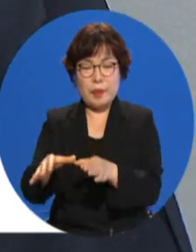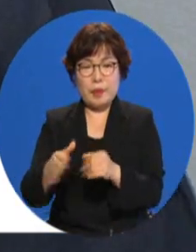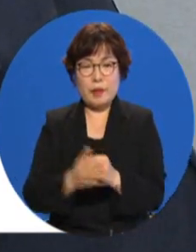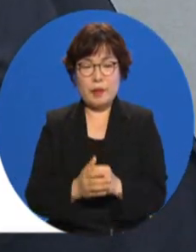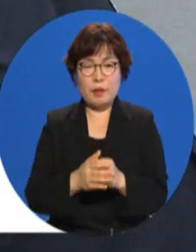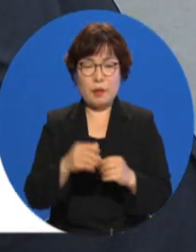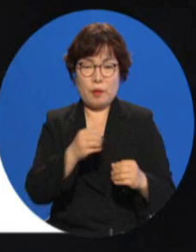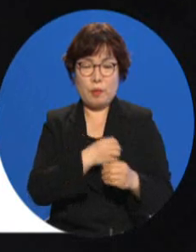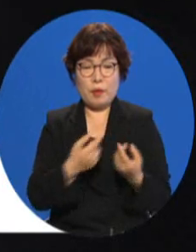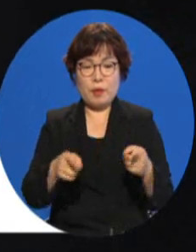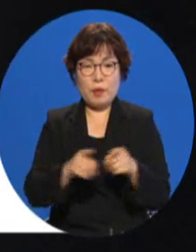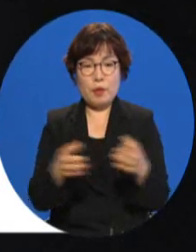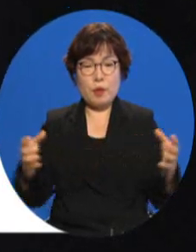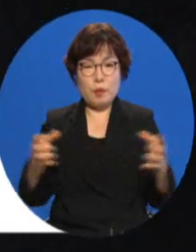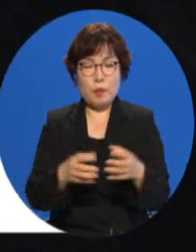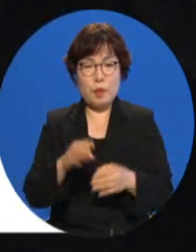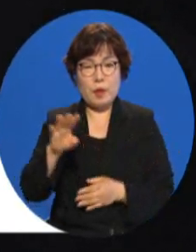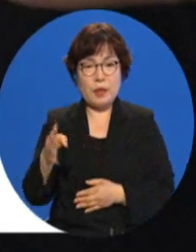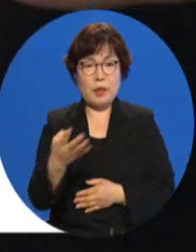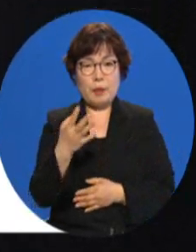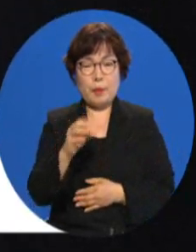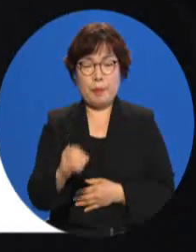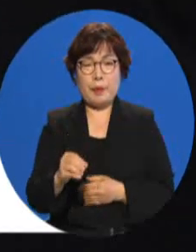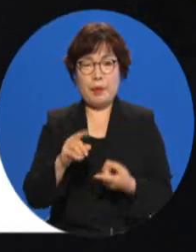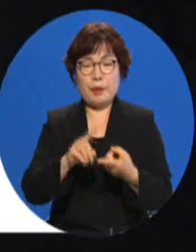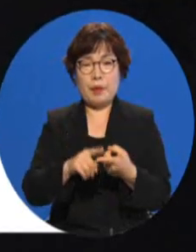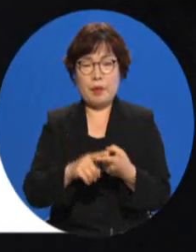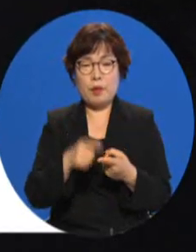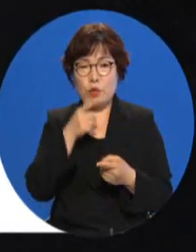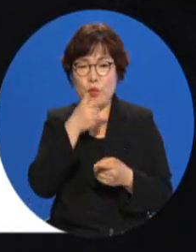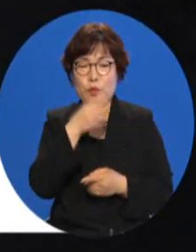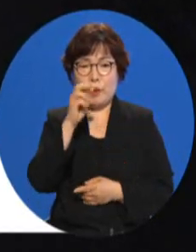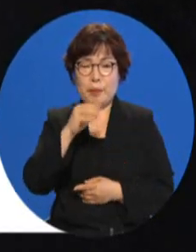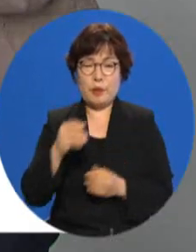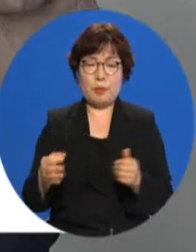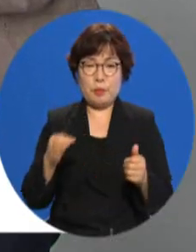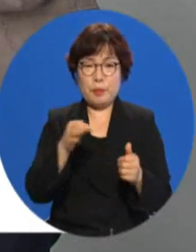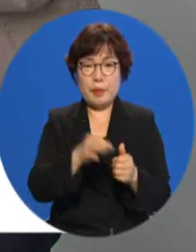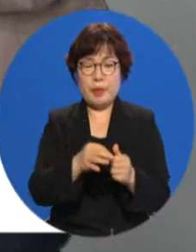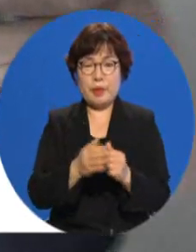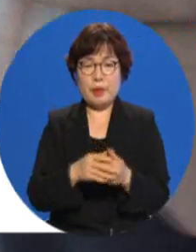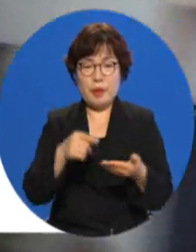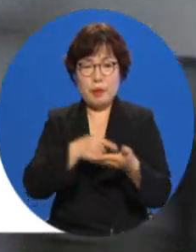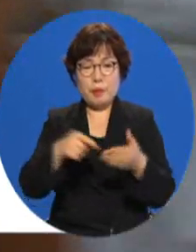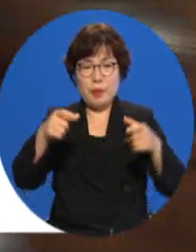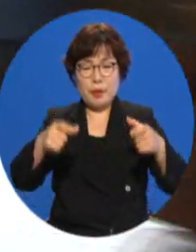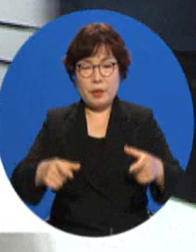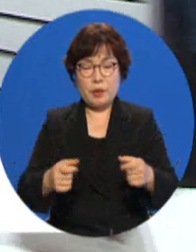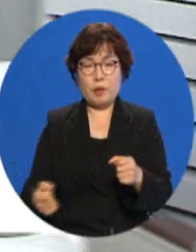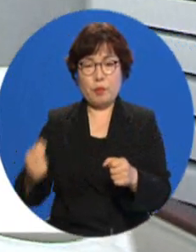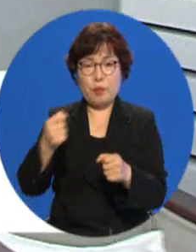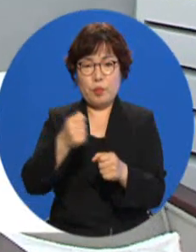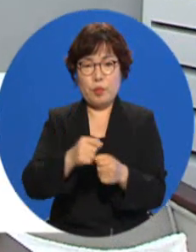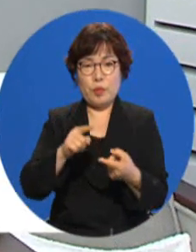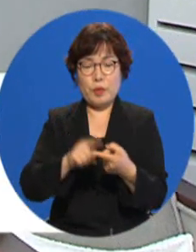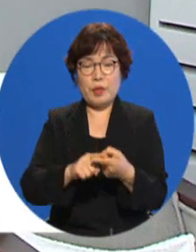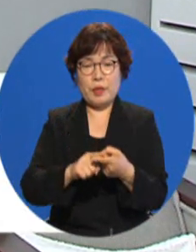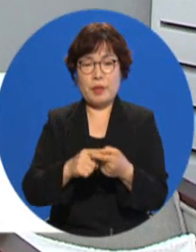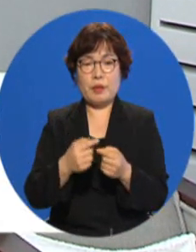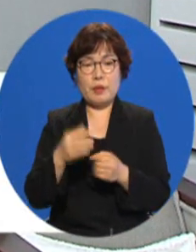지역 당원들과 함께 모은 성금 200만 원씩 400만 원을 여수 MBC에 전달하고 피해 지역의 원활한 복구를